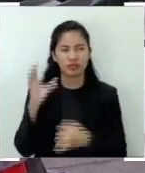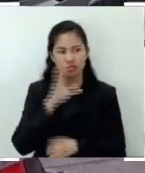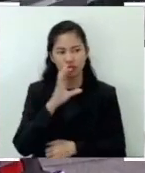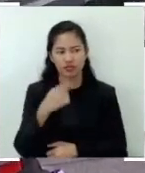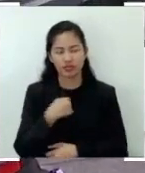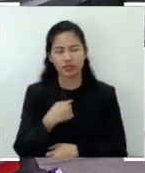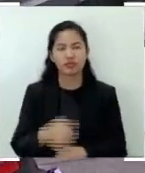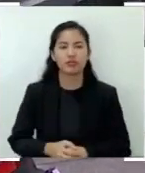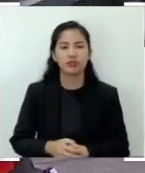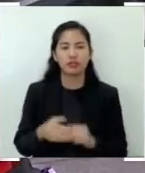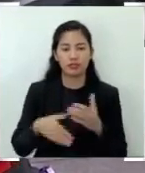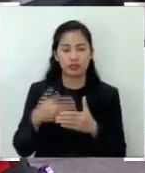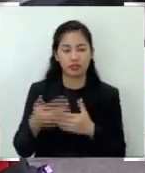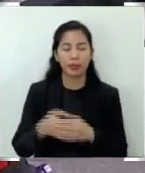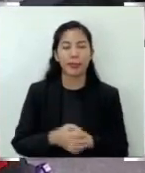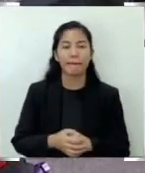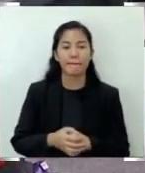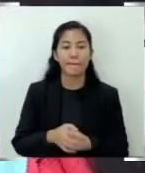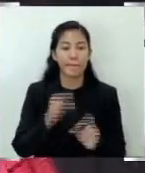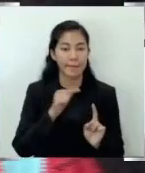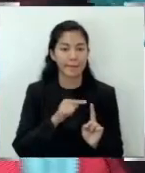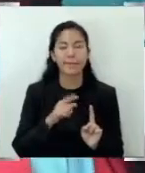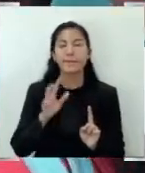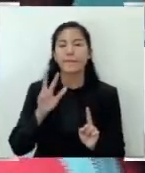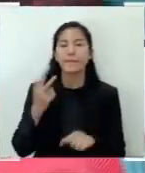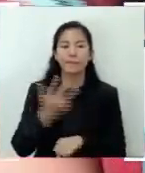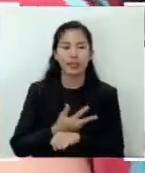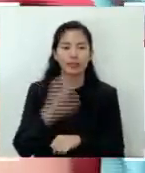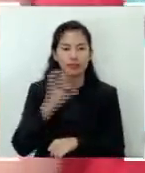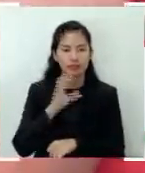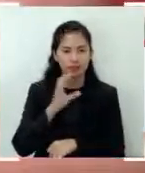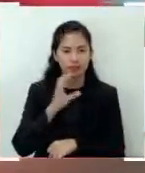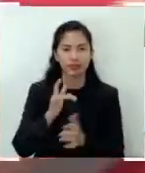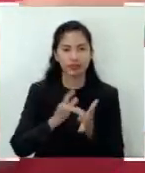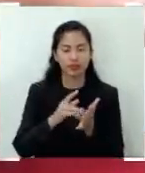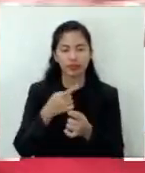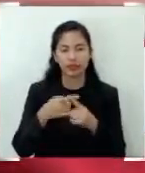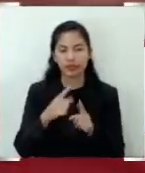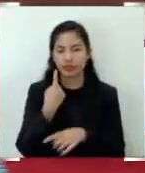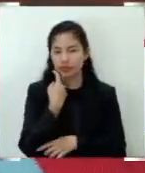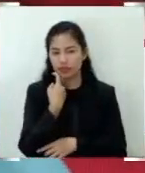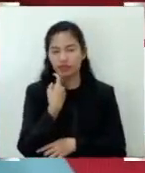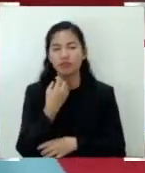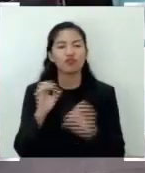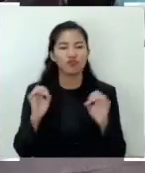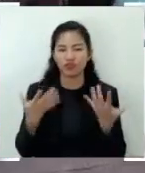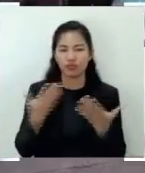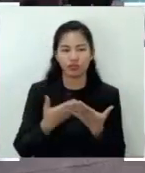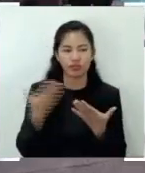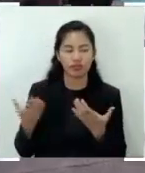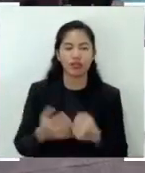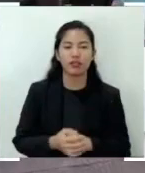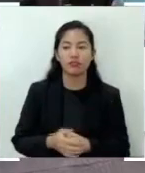Evelyn Abraham, 3 araw na raw naghahanap ng paracetamol. Pero hanggang kaninang hapon, bigong makabili. Sa branch na pinuntahan niya,